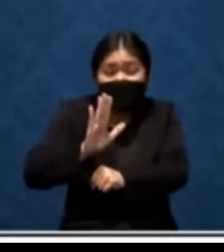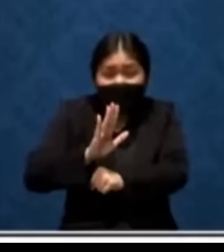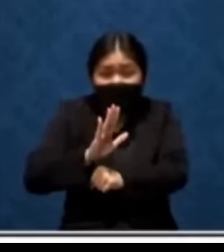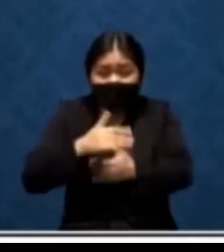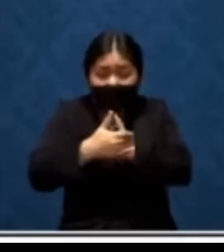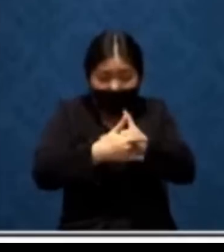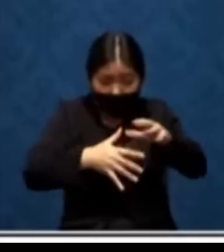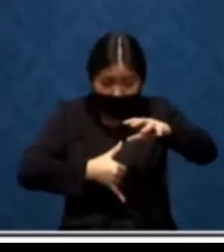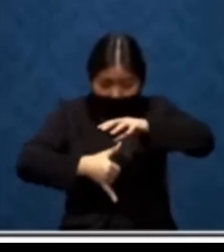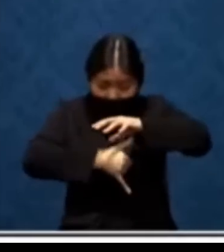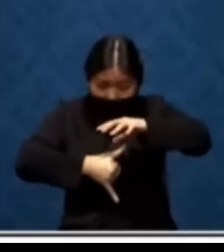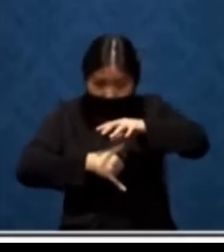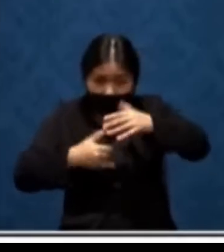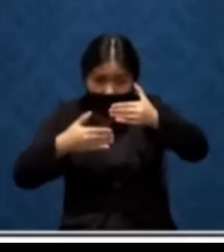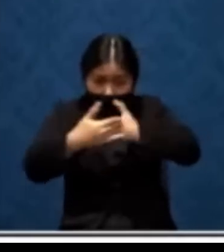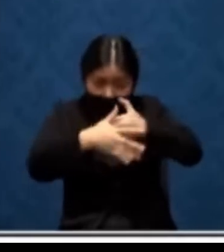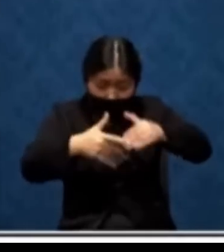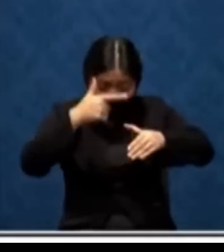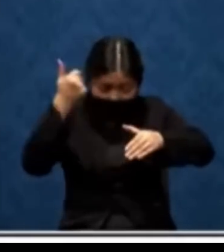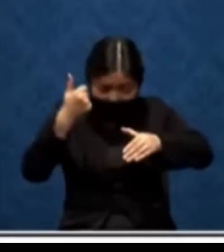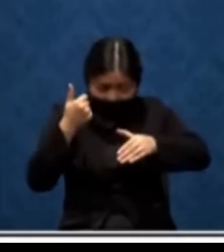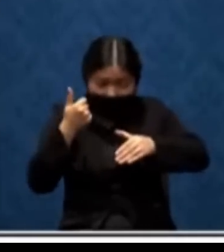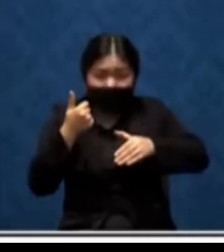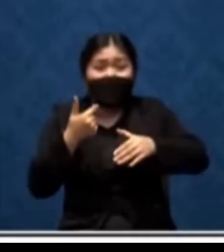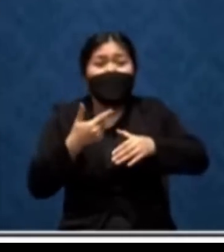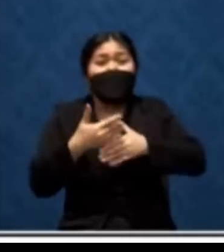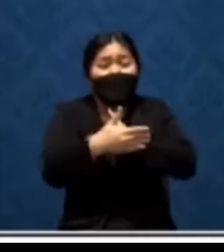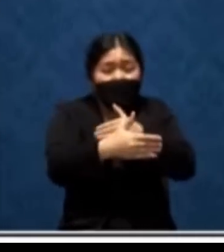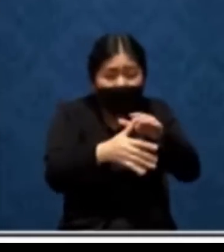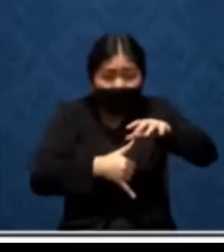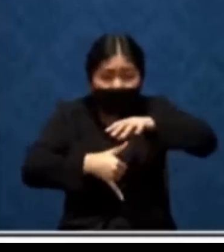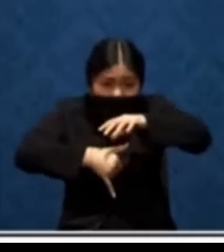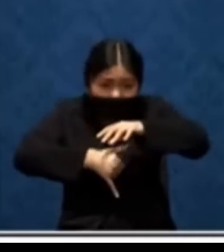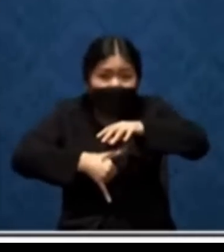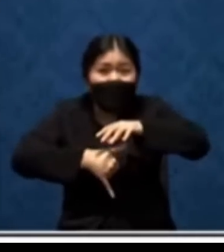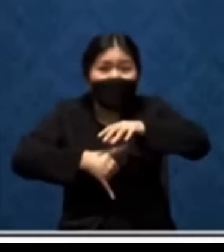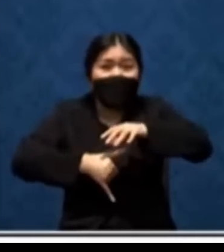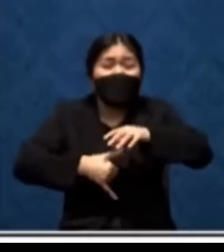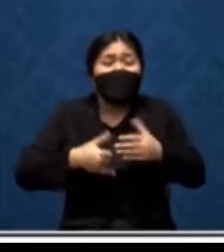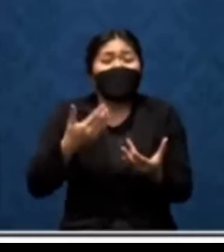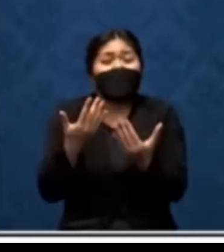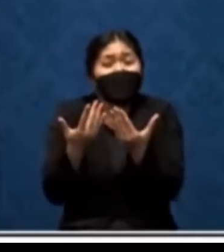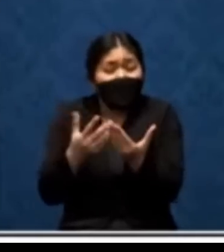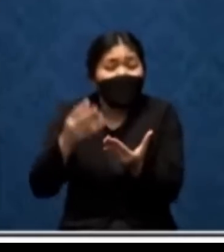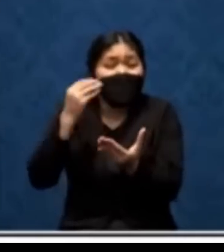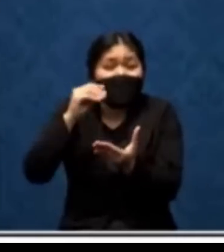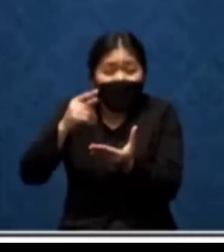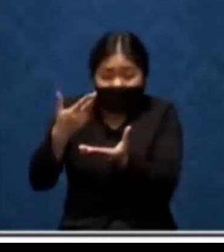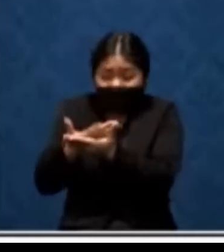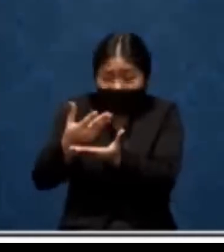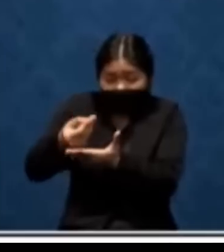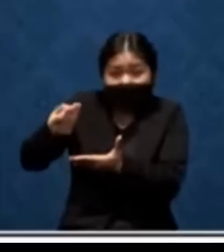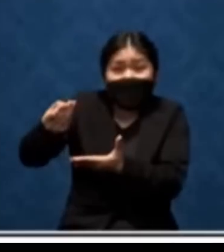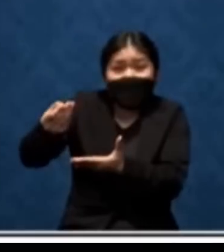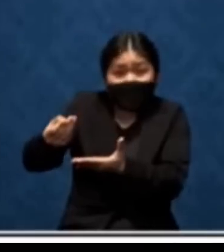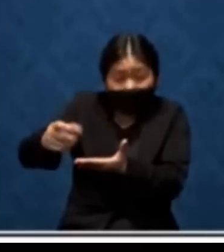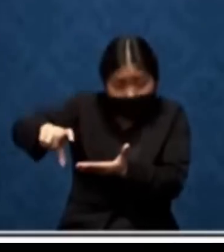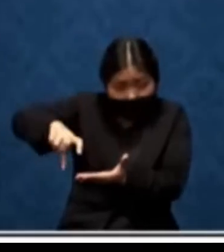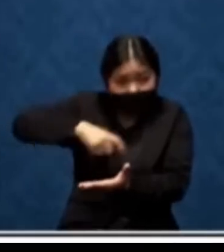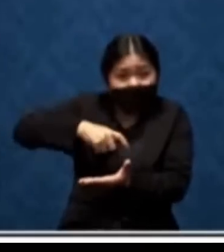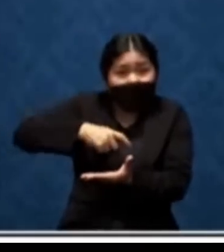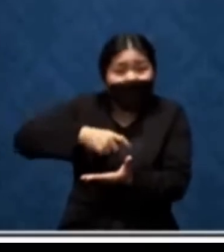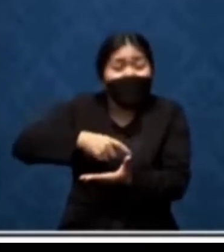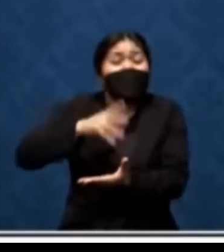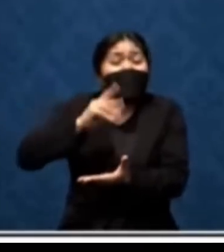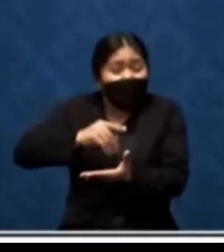และก็ถูกทรมานและจนกว่าที่ทางบ้านจะส่งเงินมาไถ่ตัวกลับไปถ้าไม่มีเงินจากท